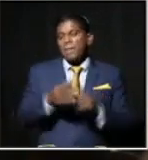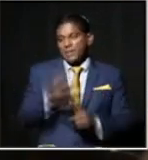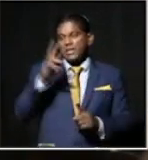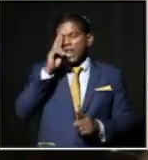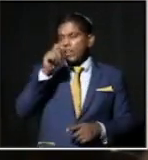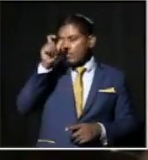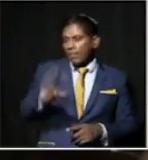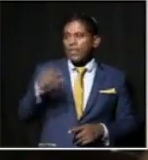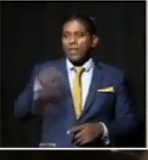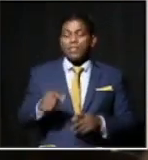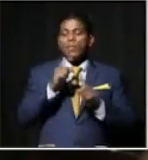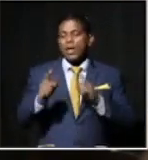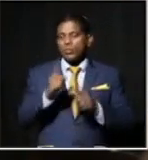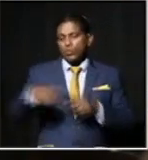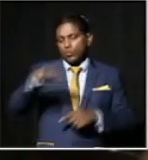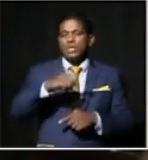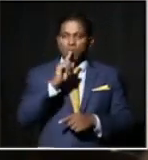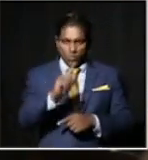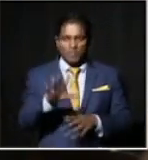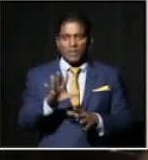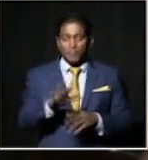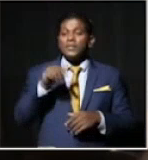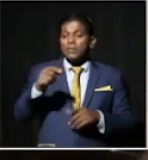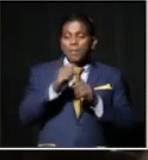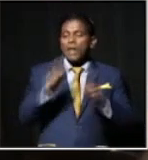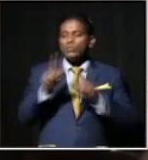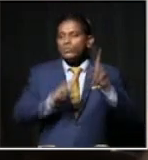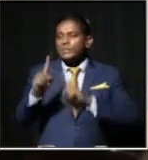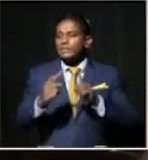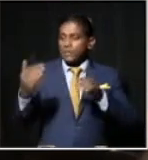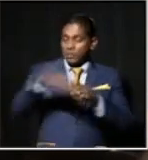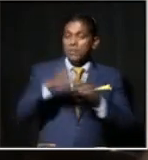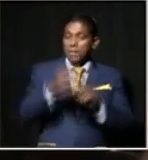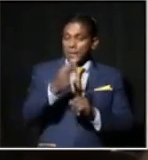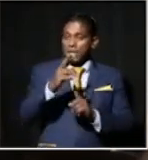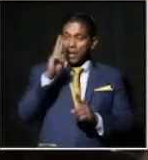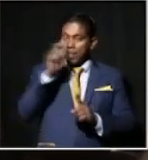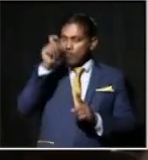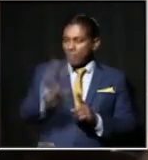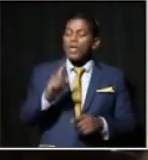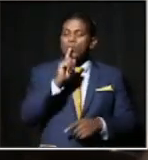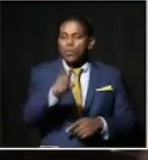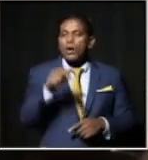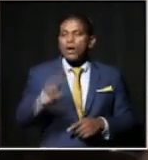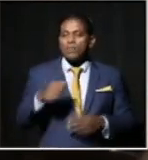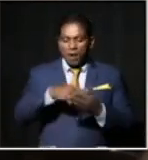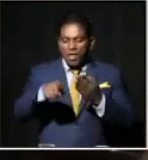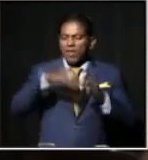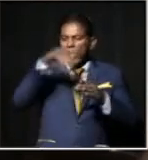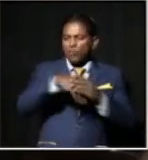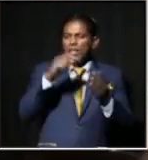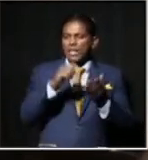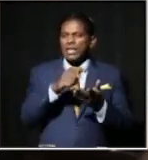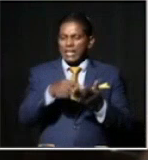වික්‍රමසිංහ මහතා අද පාර්ලිමේන්තුවට දැනුම් දුන්නා පාර්ලිමේන්තුව රැස්වීමට සහභාගී වූ ජනාධිපතිවරයා මේ ඉල්ලීම කළේ දේශීය ආදායම් පනත් කෙටුම්